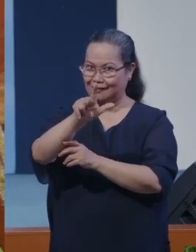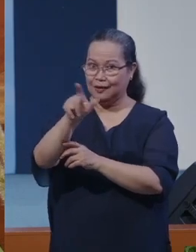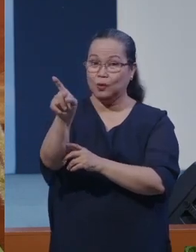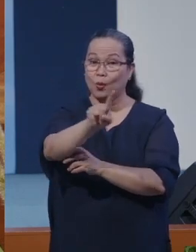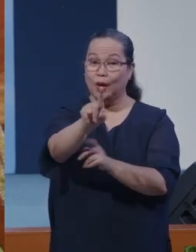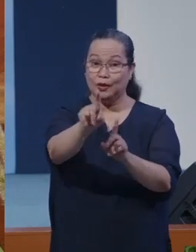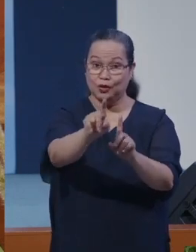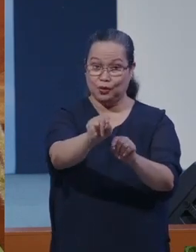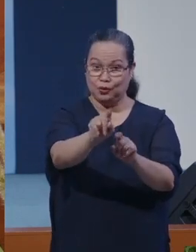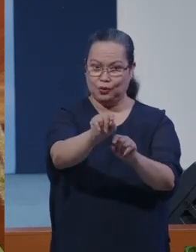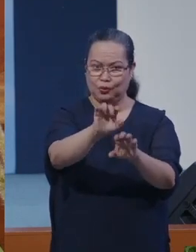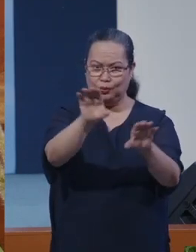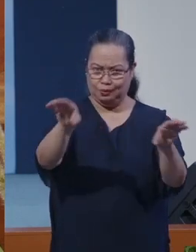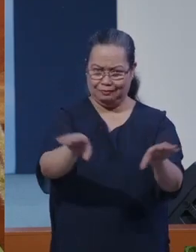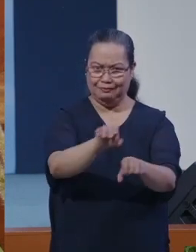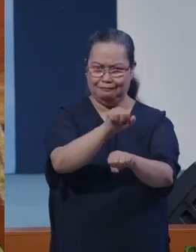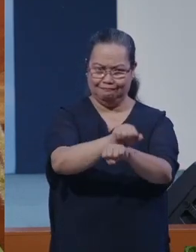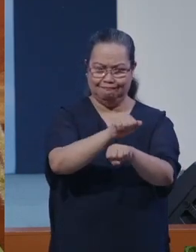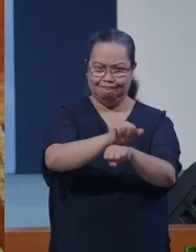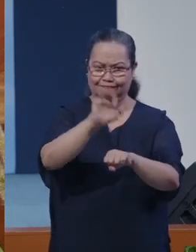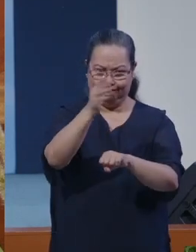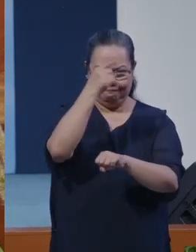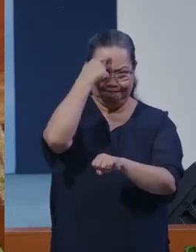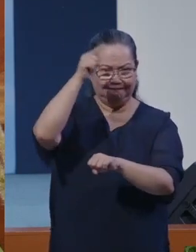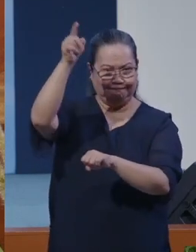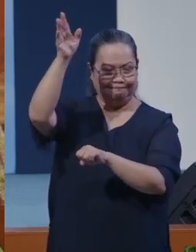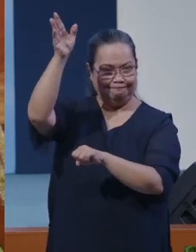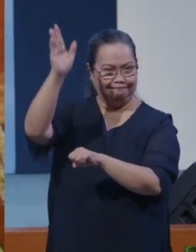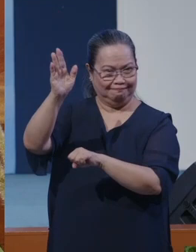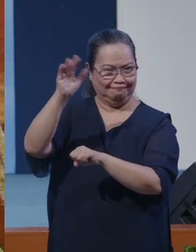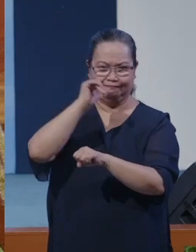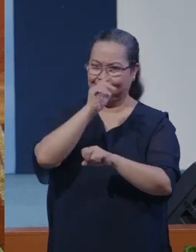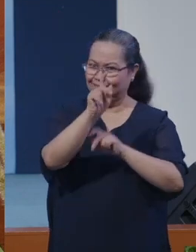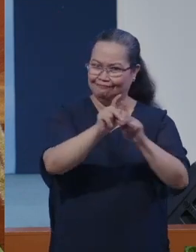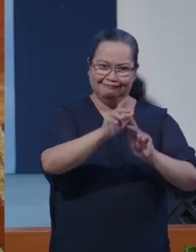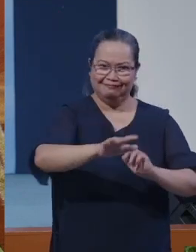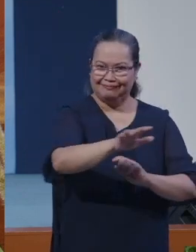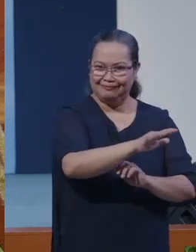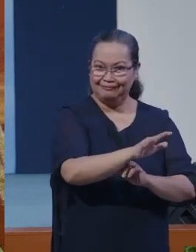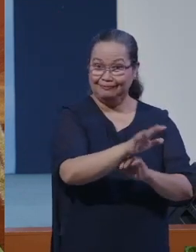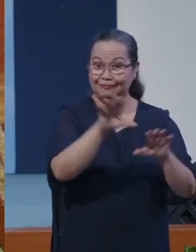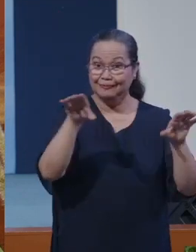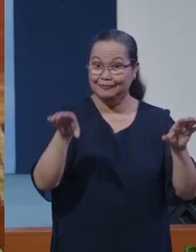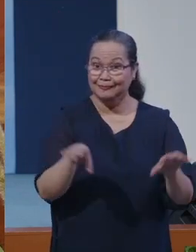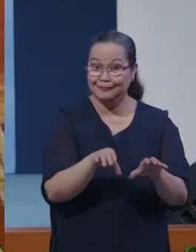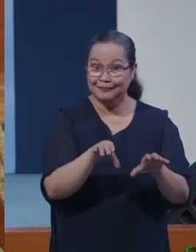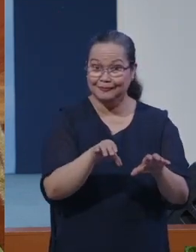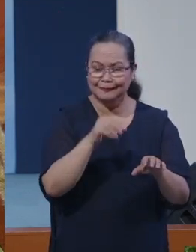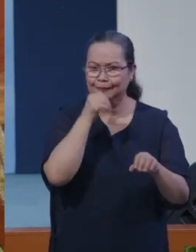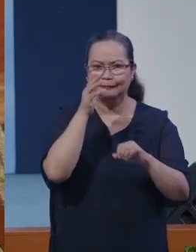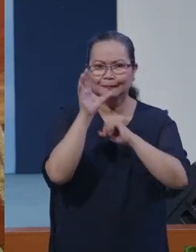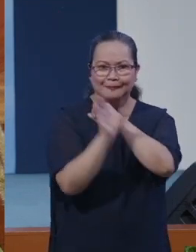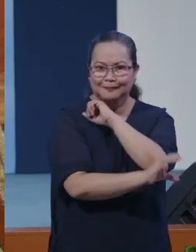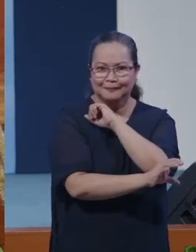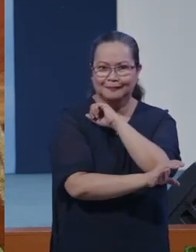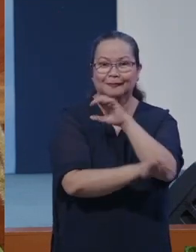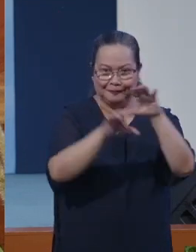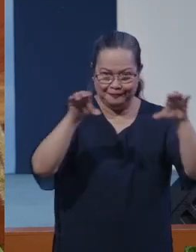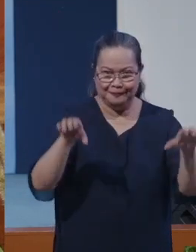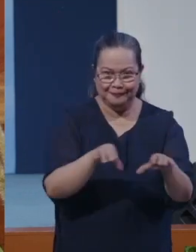you do, work heartily as for the Lord and not for men. Ang work po ay hindi curse. Work